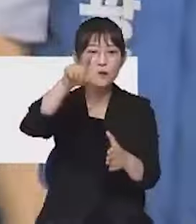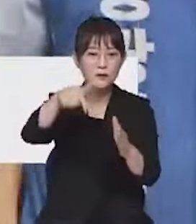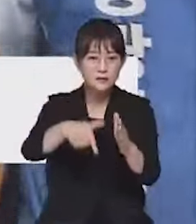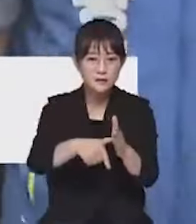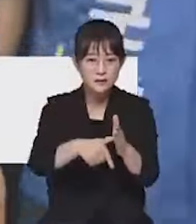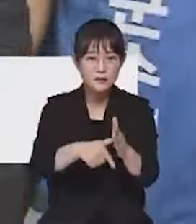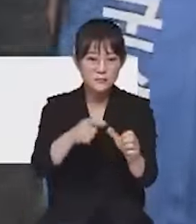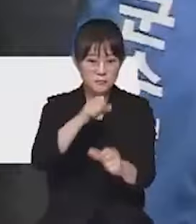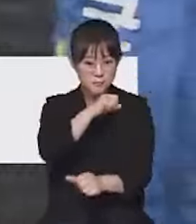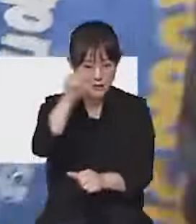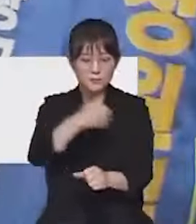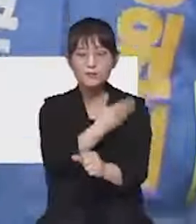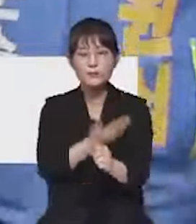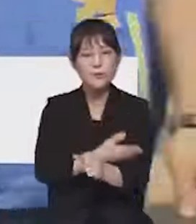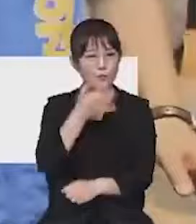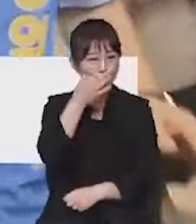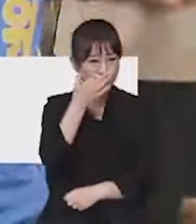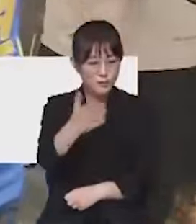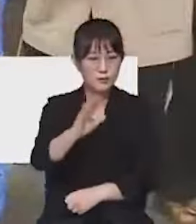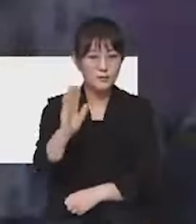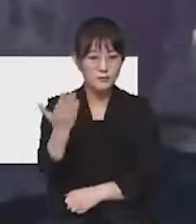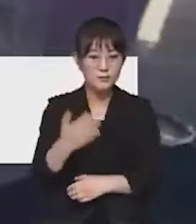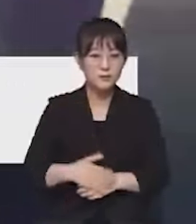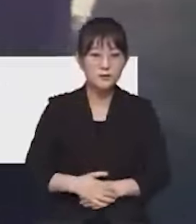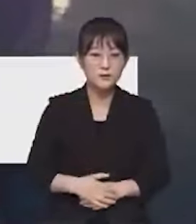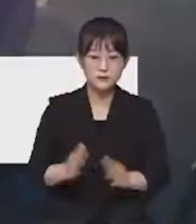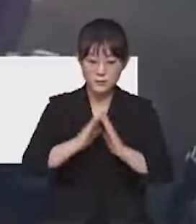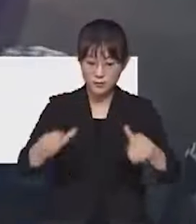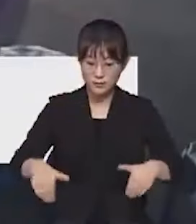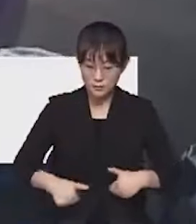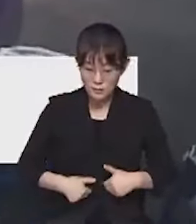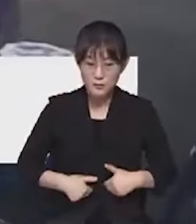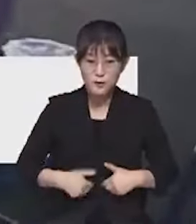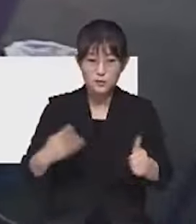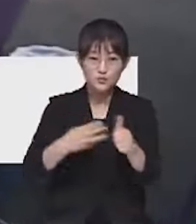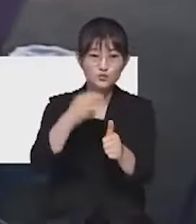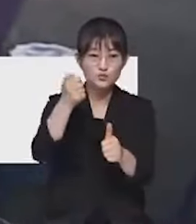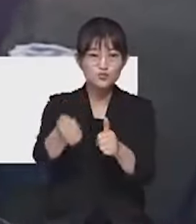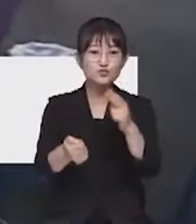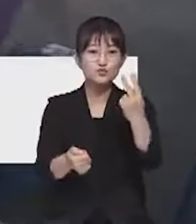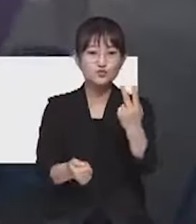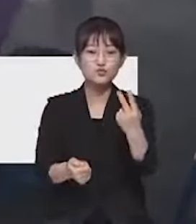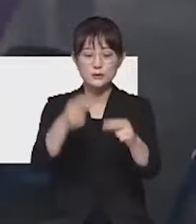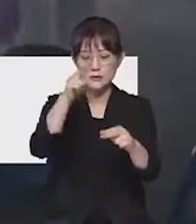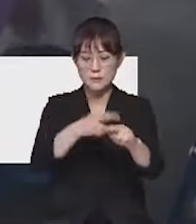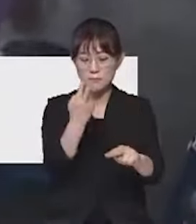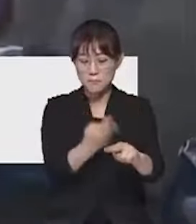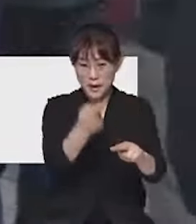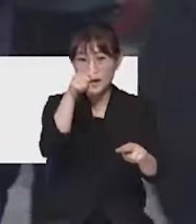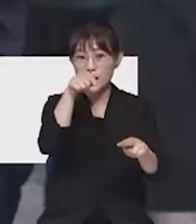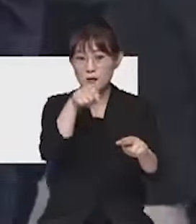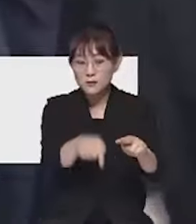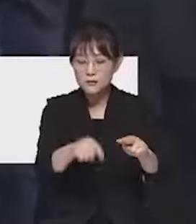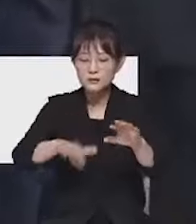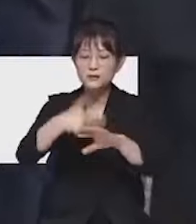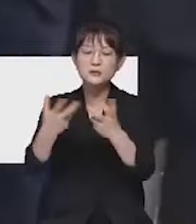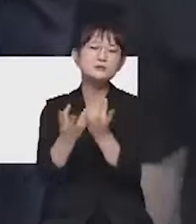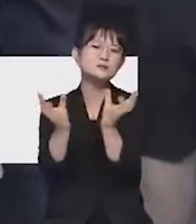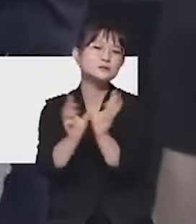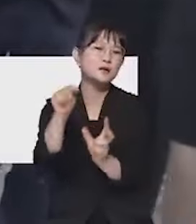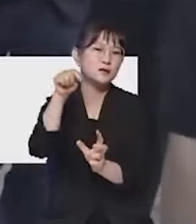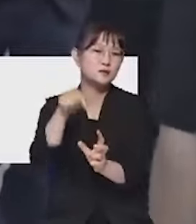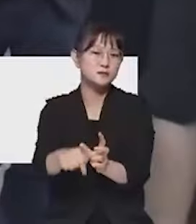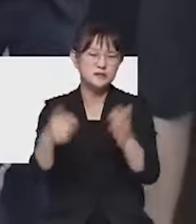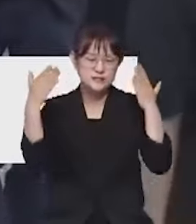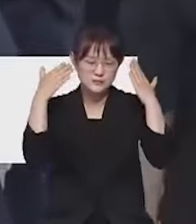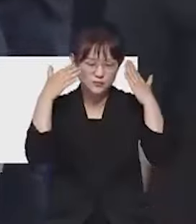결국 10월 재보선에서 전남의 군수가 두 자리가 비어 있는 게 굉장한 조국혁신당에서는 옷 입는 날